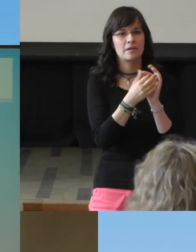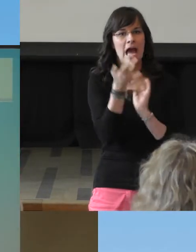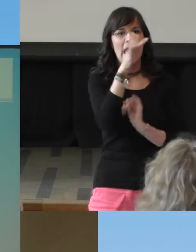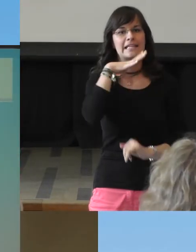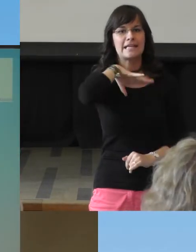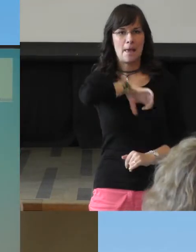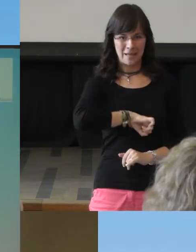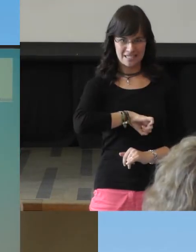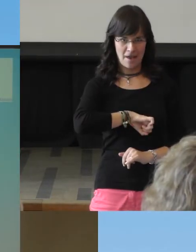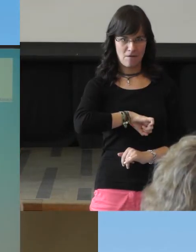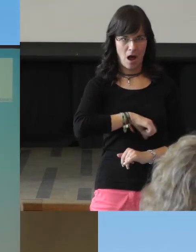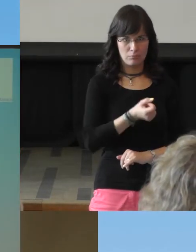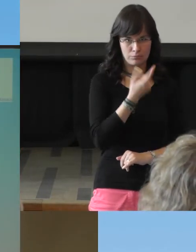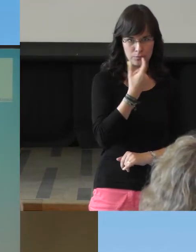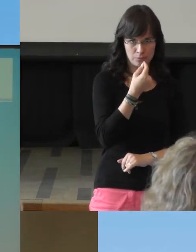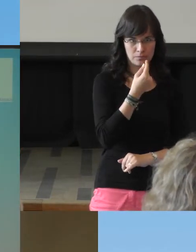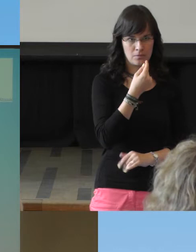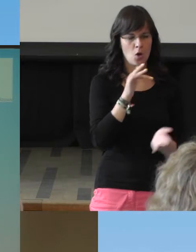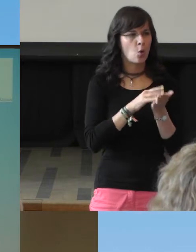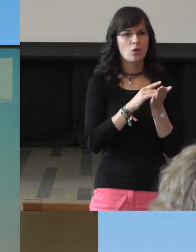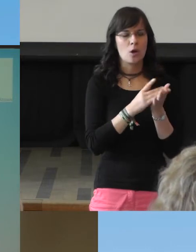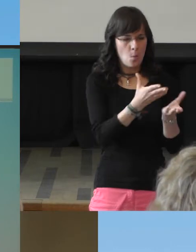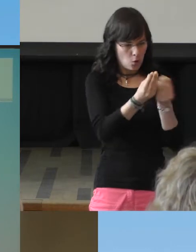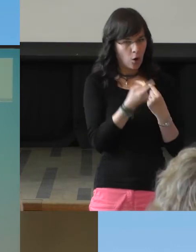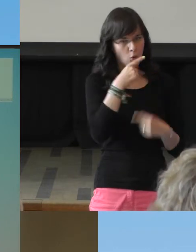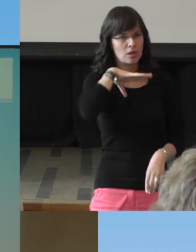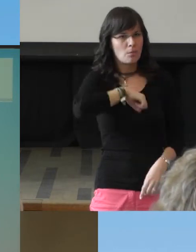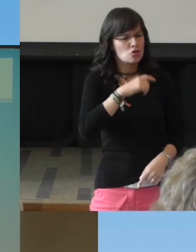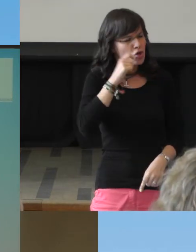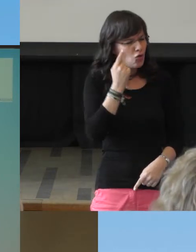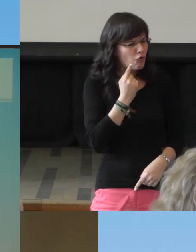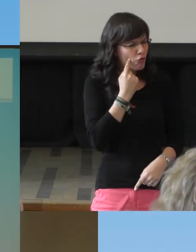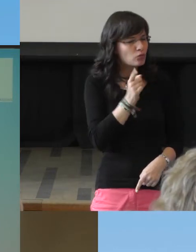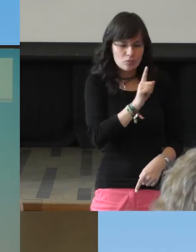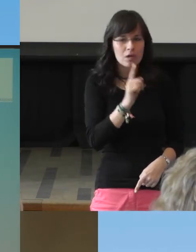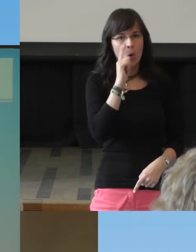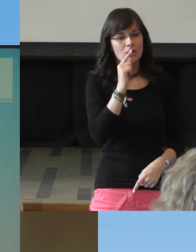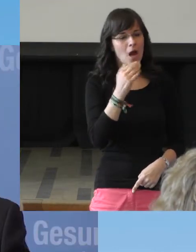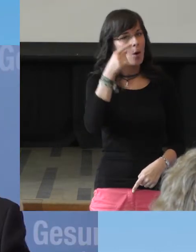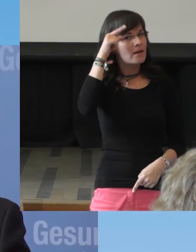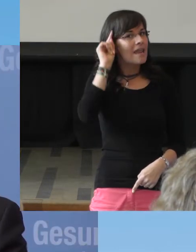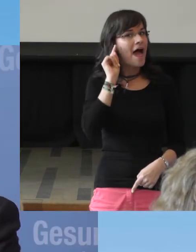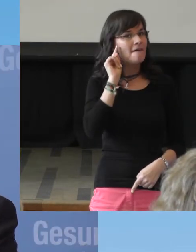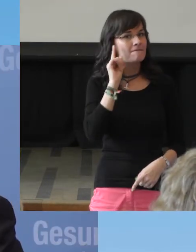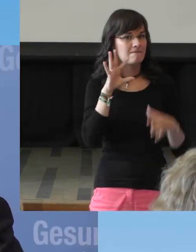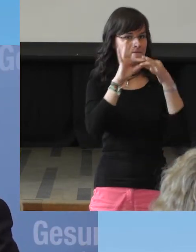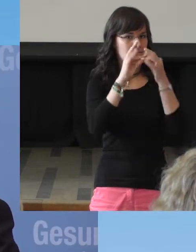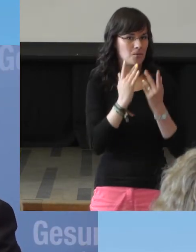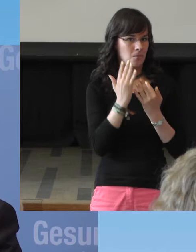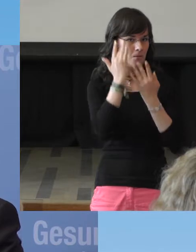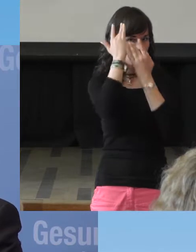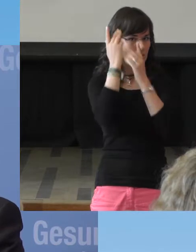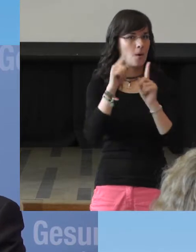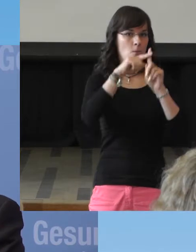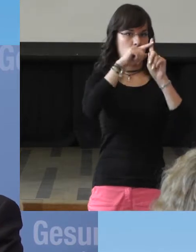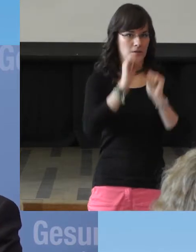Antidepressiva, die sie jetzt nicht bekommen, weil sie depressiv sind, sondern einfach, weil diese Medikamente auch auf die Nerven wirken. Dann gibt es Medikamente aus